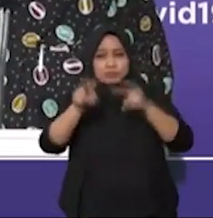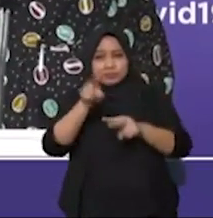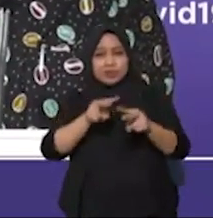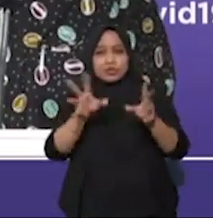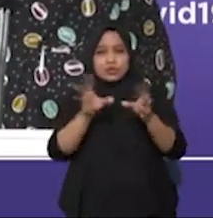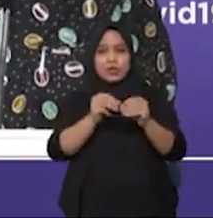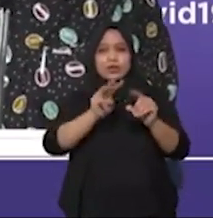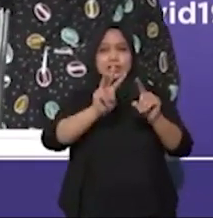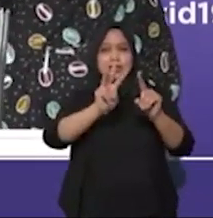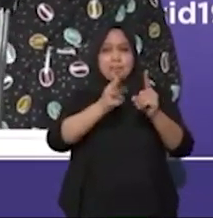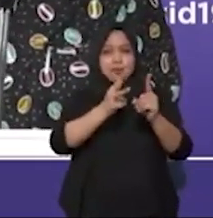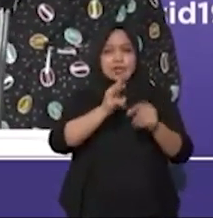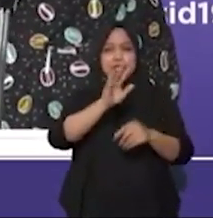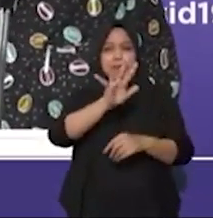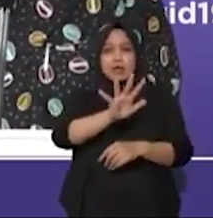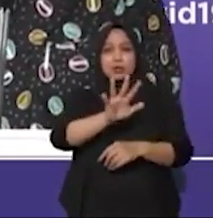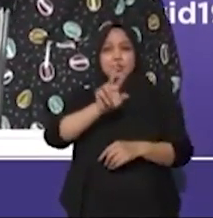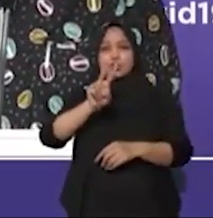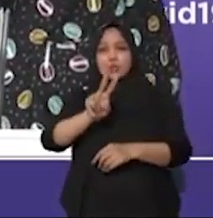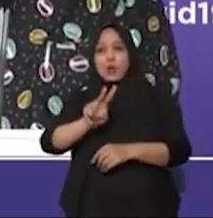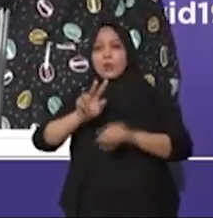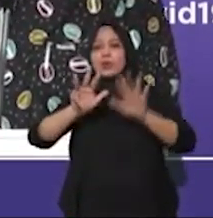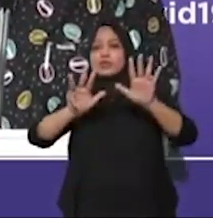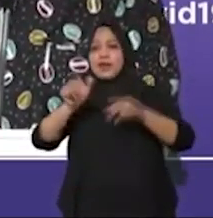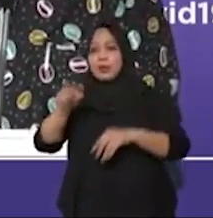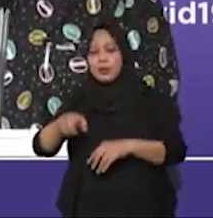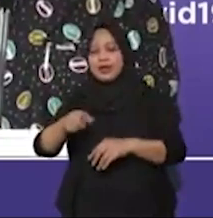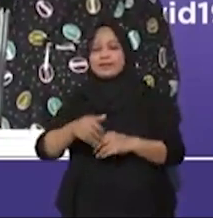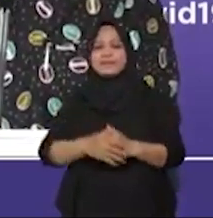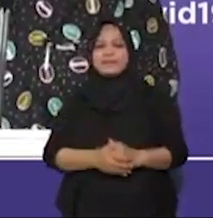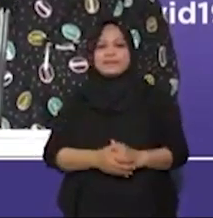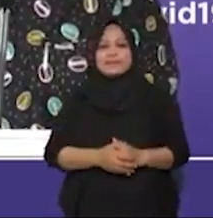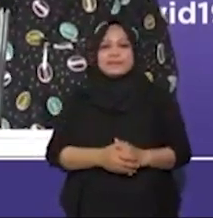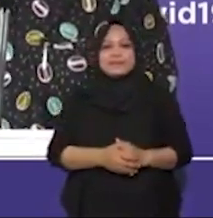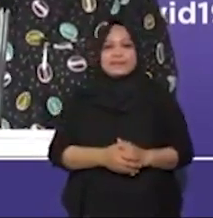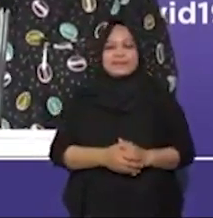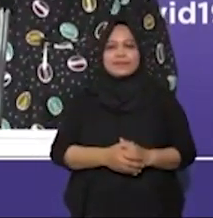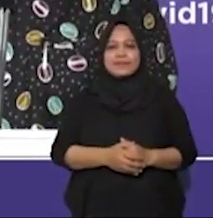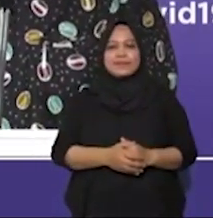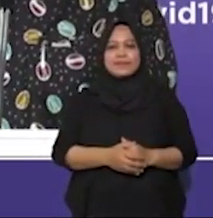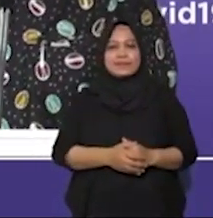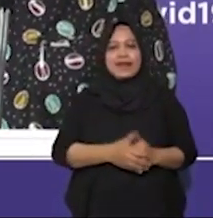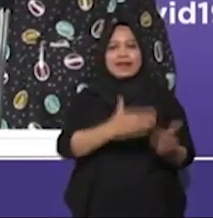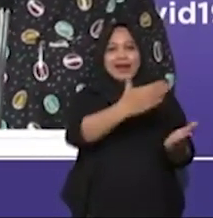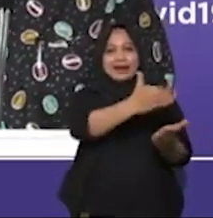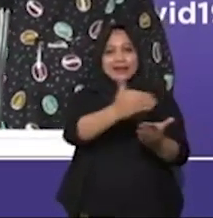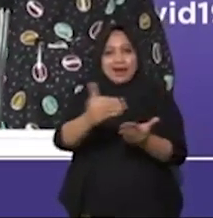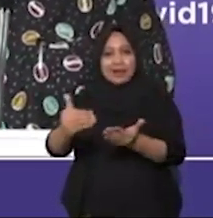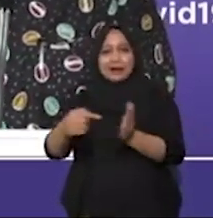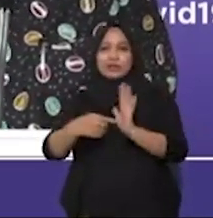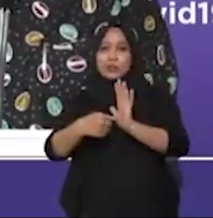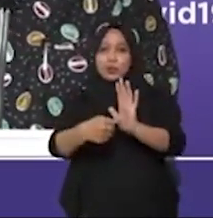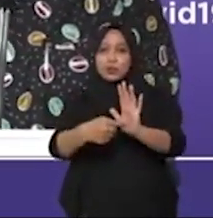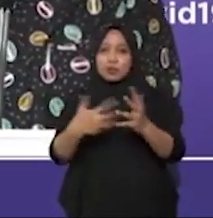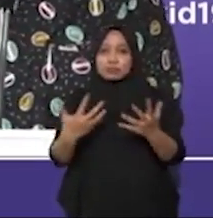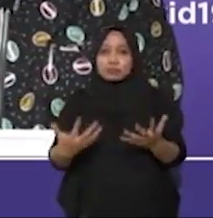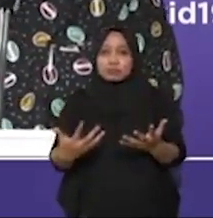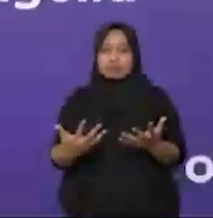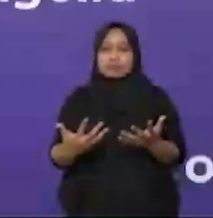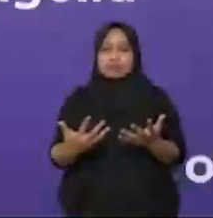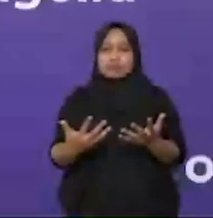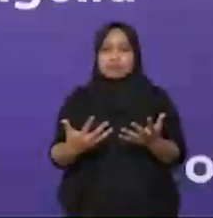adalah 13595j saudara-saudara kita melihat data ini memberikan suatu gambaran yang